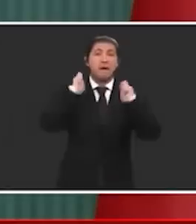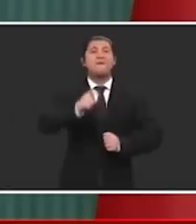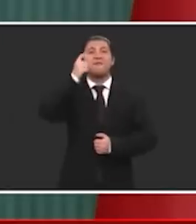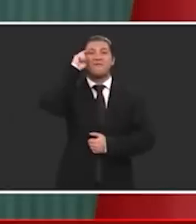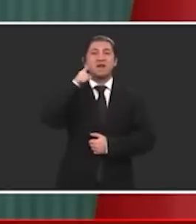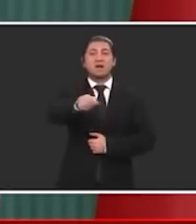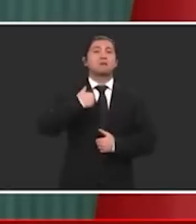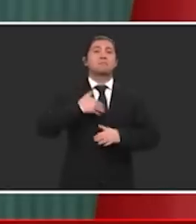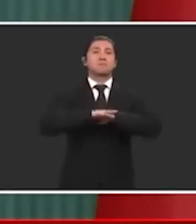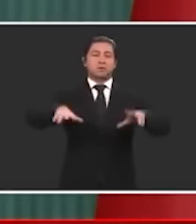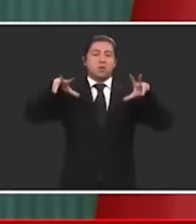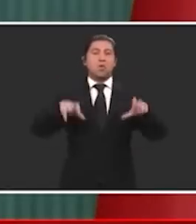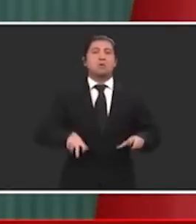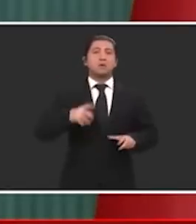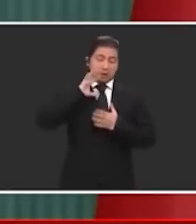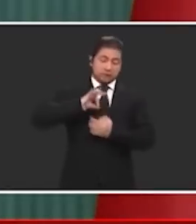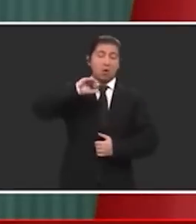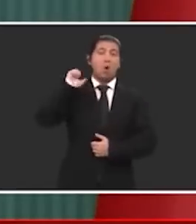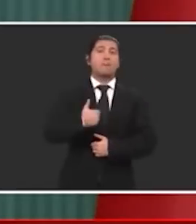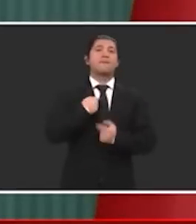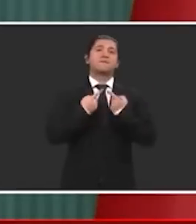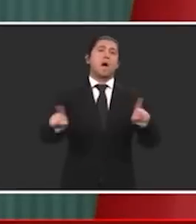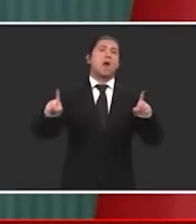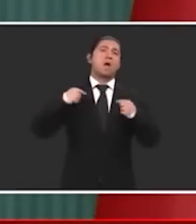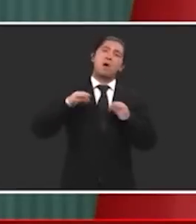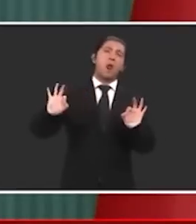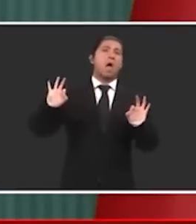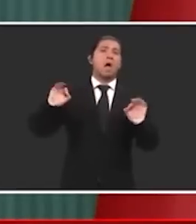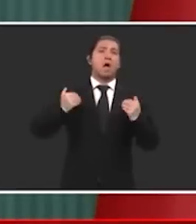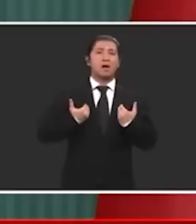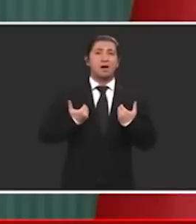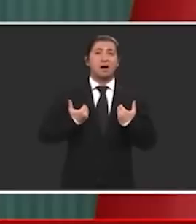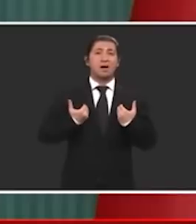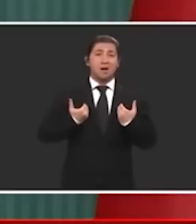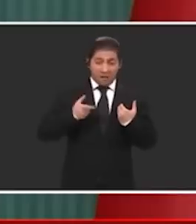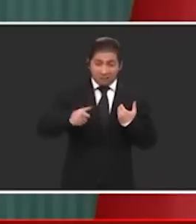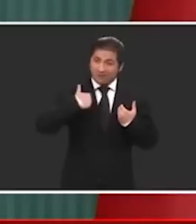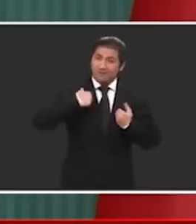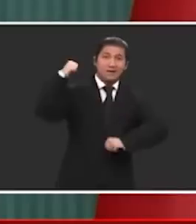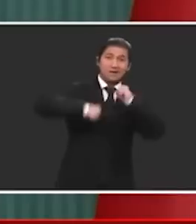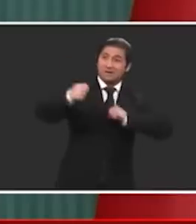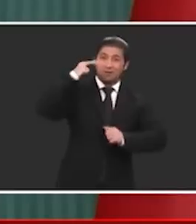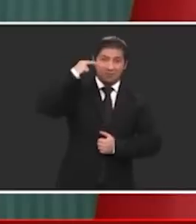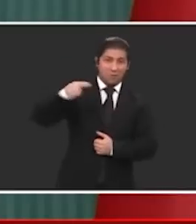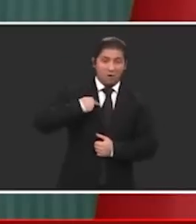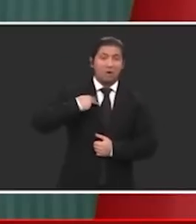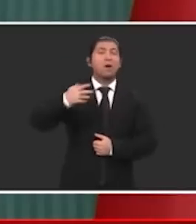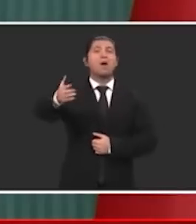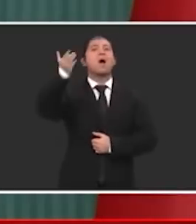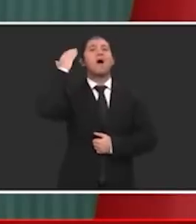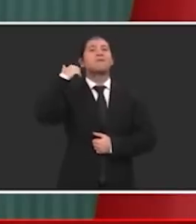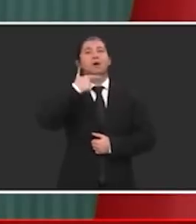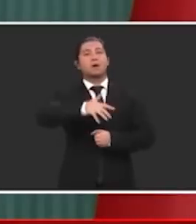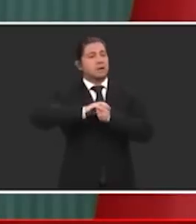anlayışımızla masaya oturuyoruz. Farkımız bu. Bizi rakip görenler ise kimi sömürge